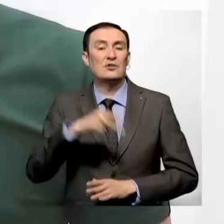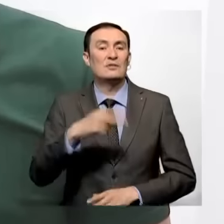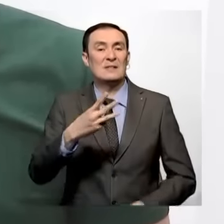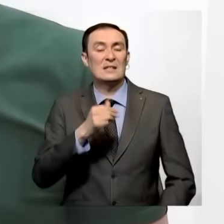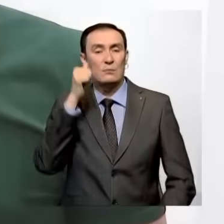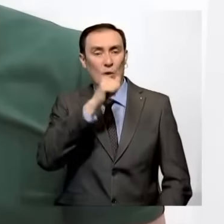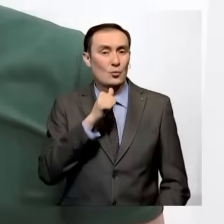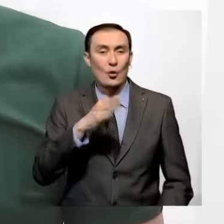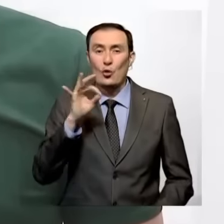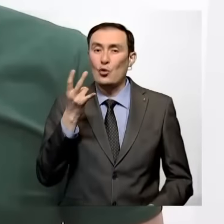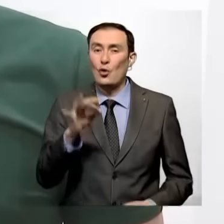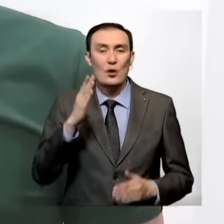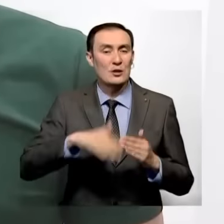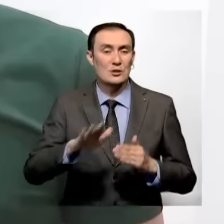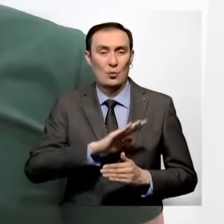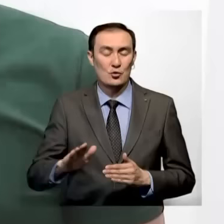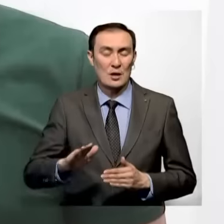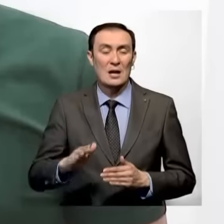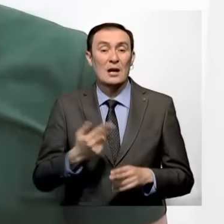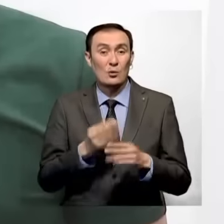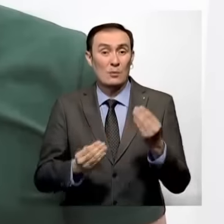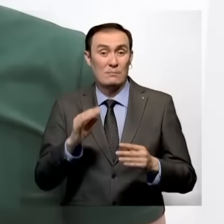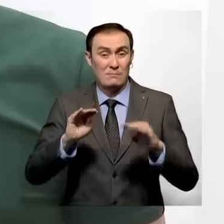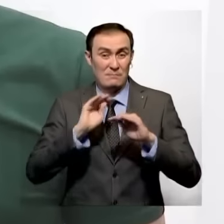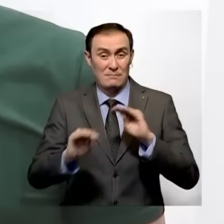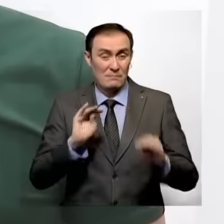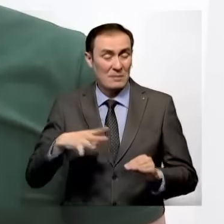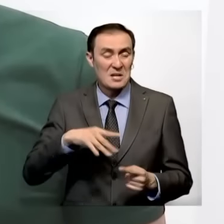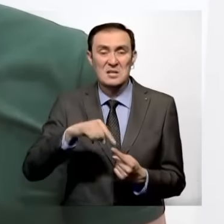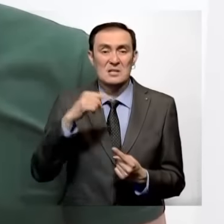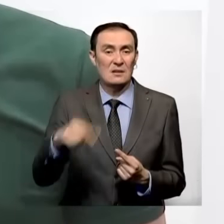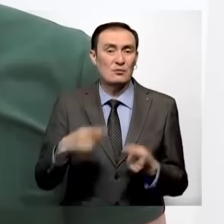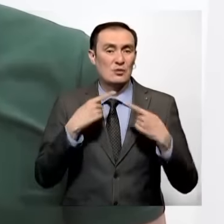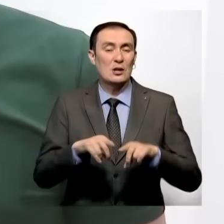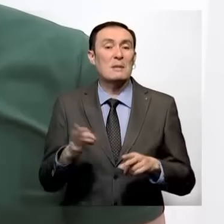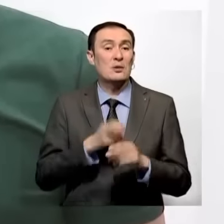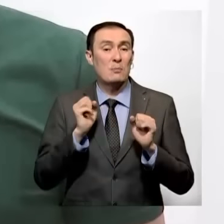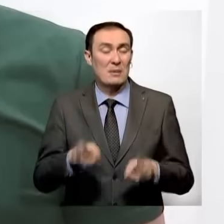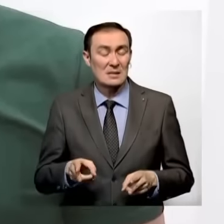2023 году, но не завершили. Сооружение, которое они поставили, не соответствует технике